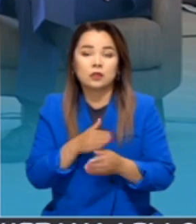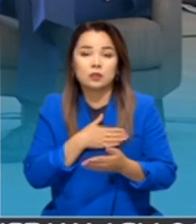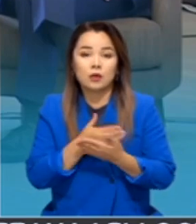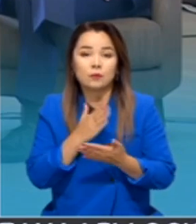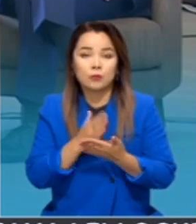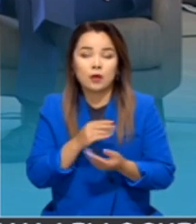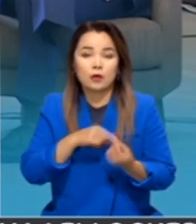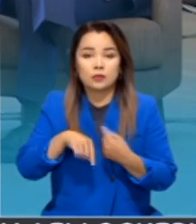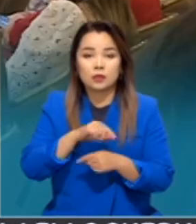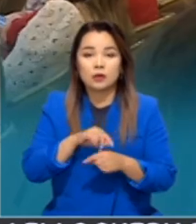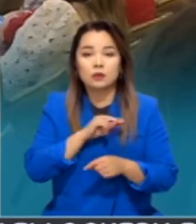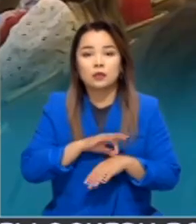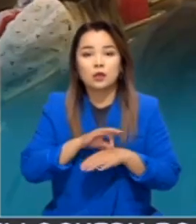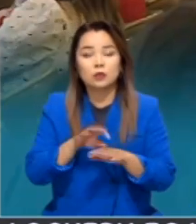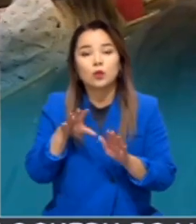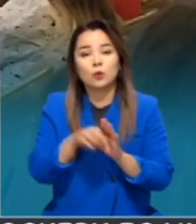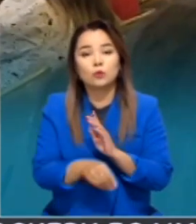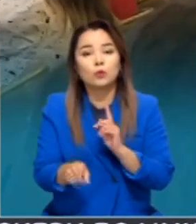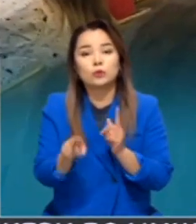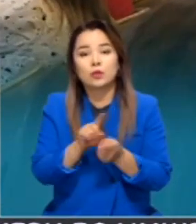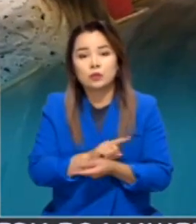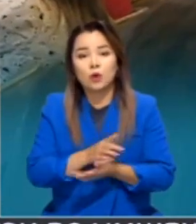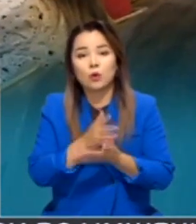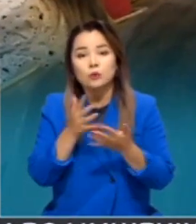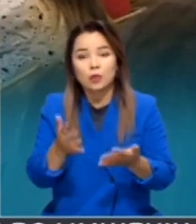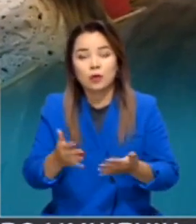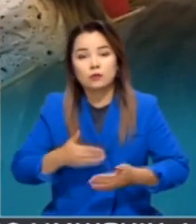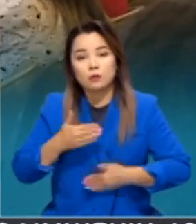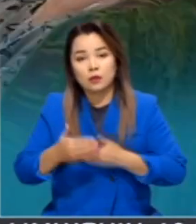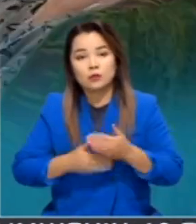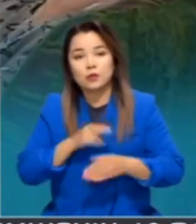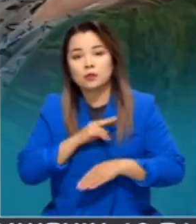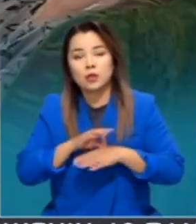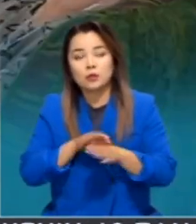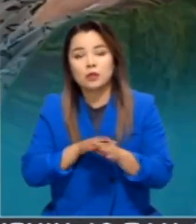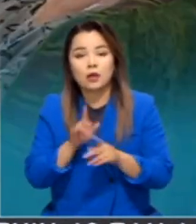кәсіпкерлерге қатысты енгізілетін өзгерістер алдымен үлкен талқыдан өткені дұрыс дейді.